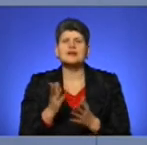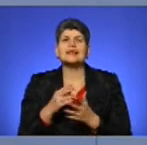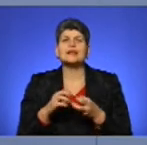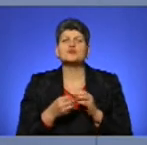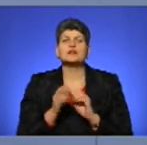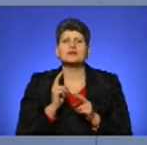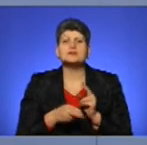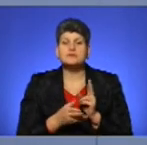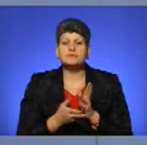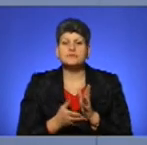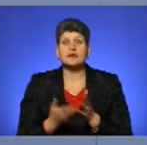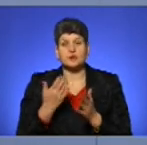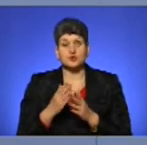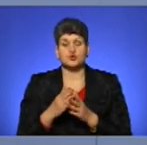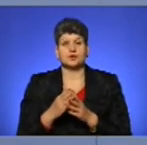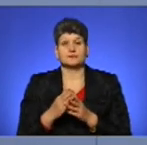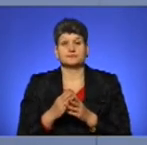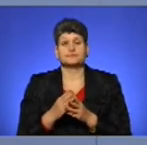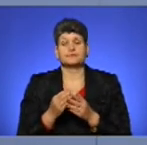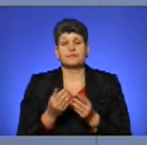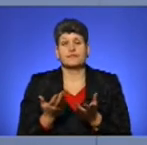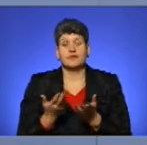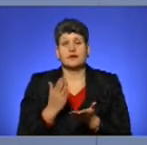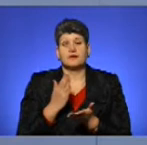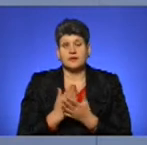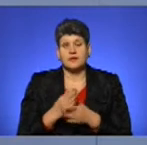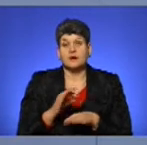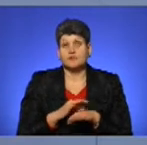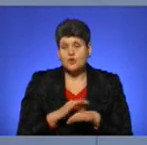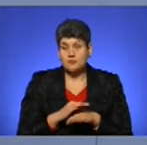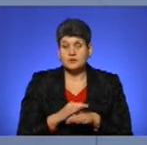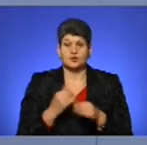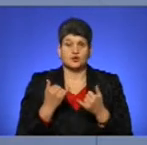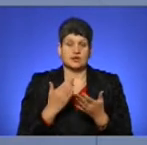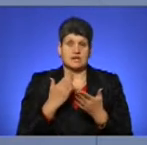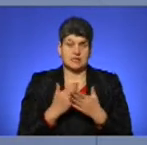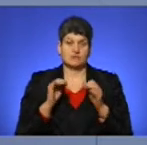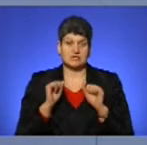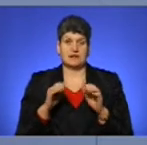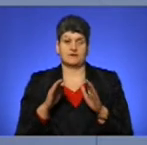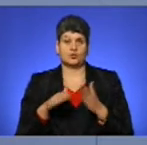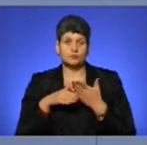результат. Якщо буде позитивний результат, ми сьогодні маємо можливості надати всі